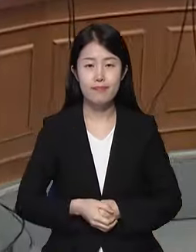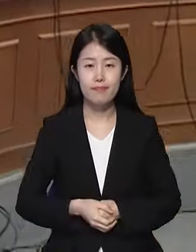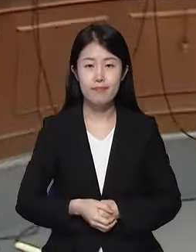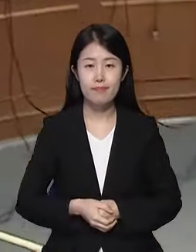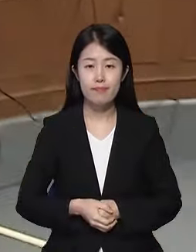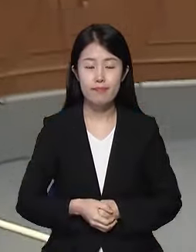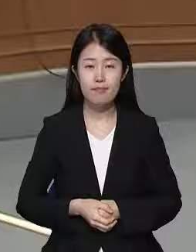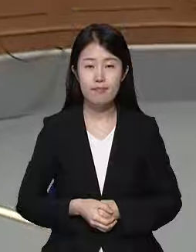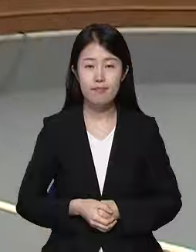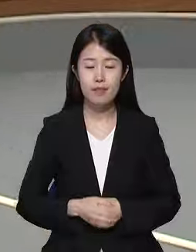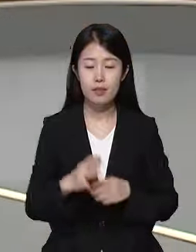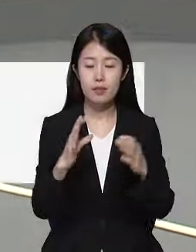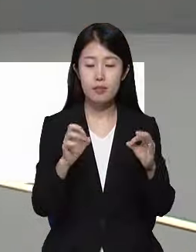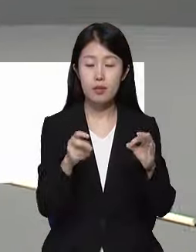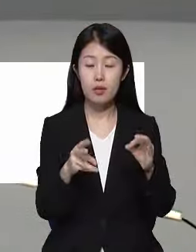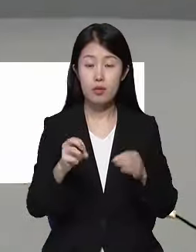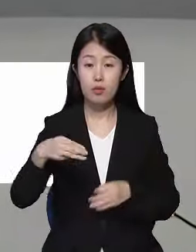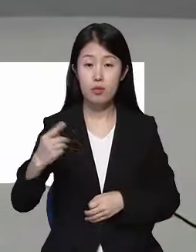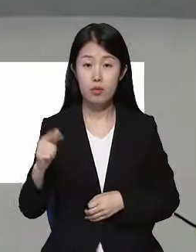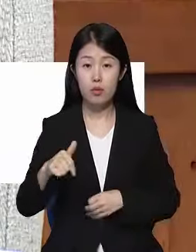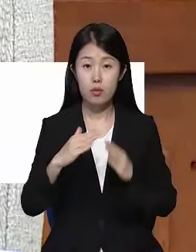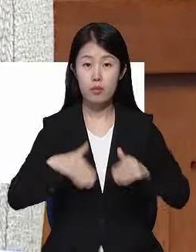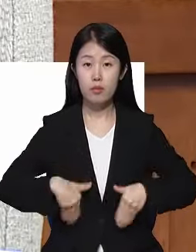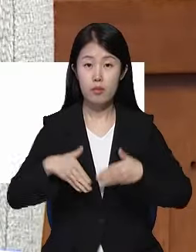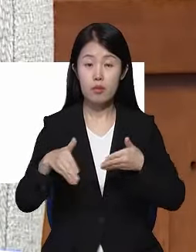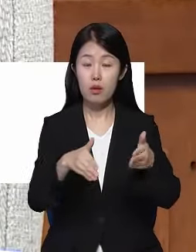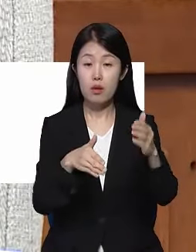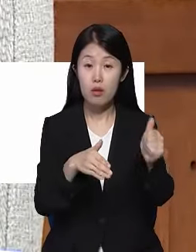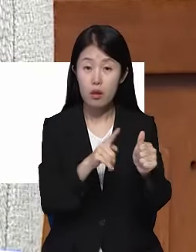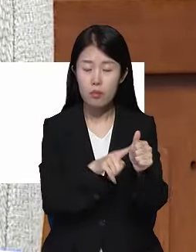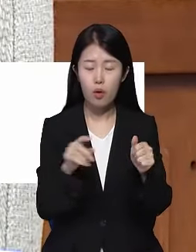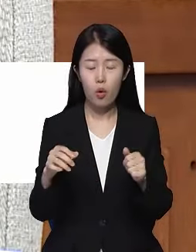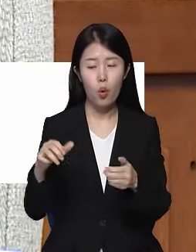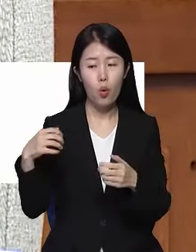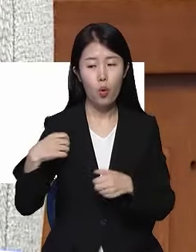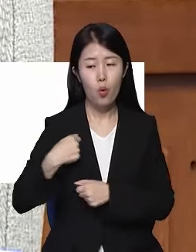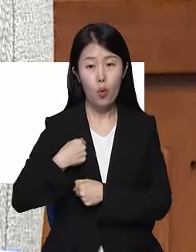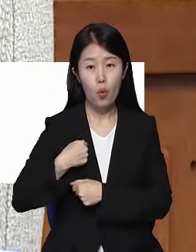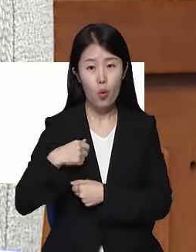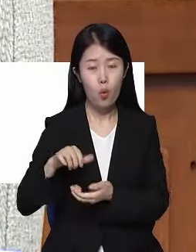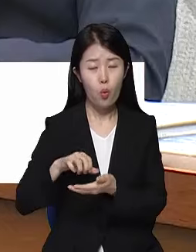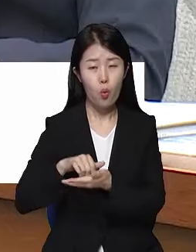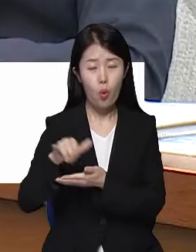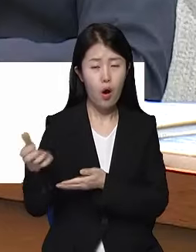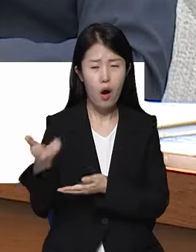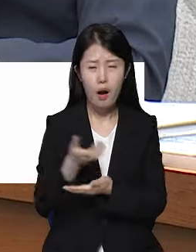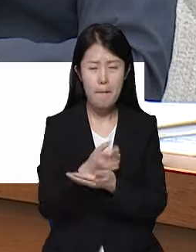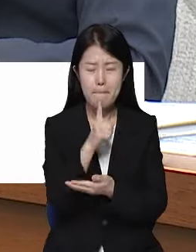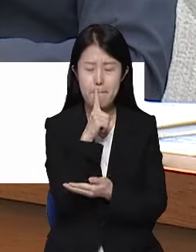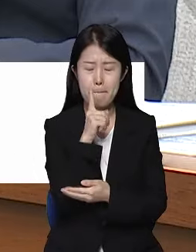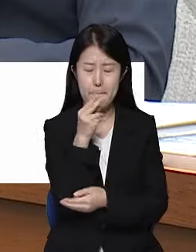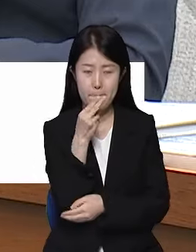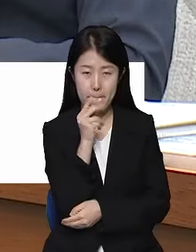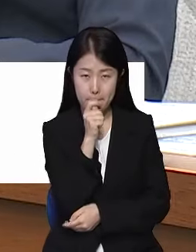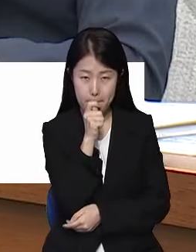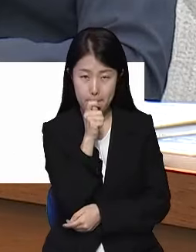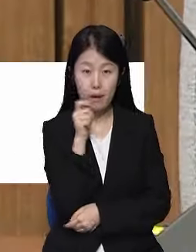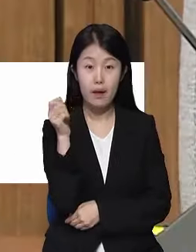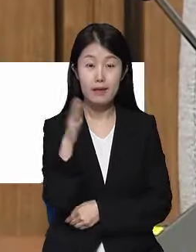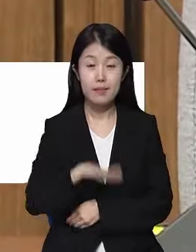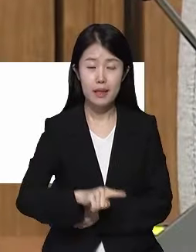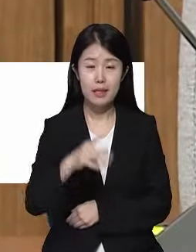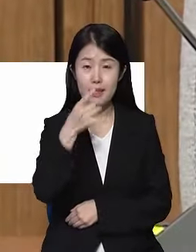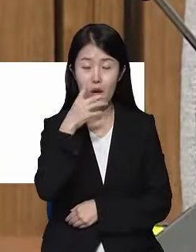김영록 전남지사는 공항 이전에는 말을 아끼며 쌀값 폭락 대응과 전남특별자치도 특별법 통과에 여당의